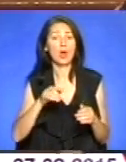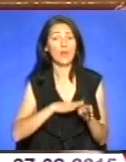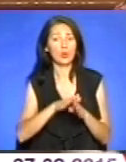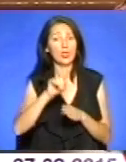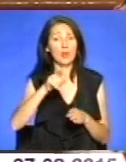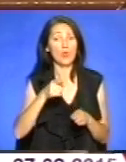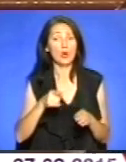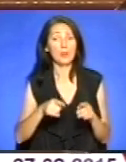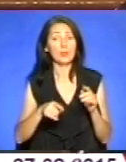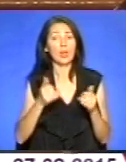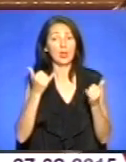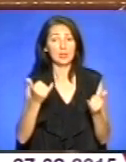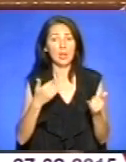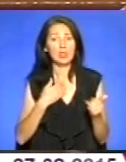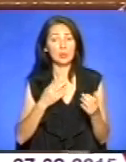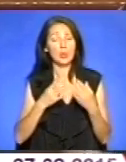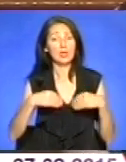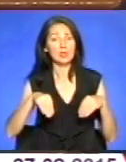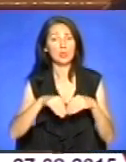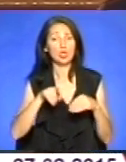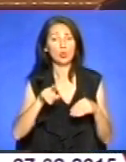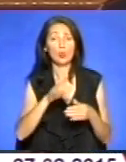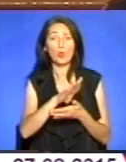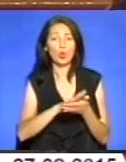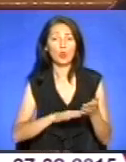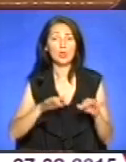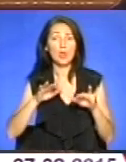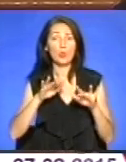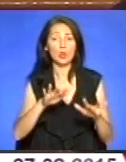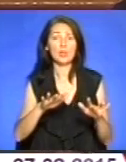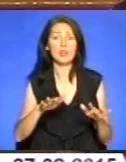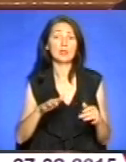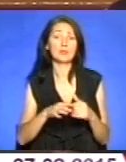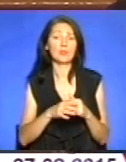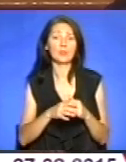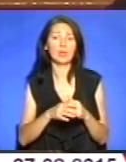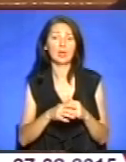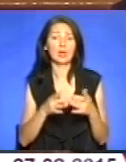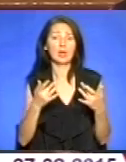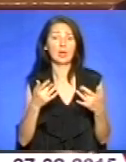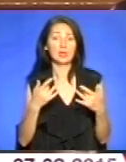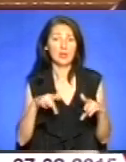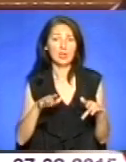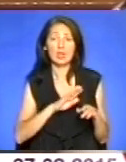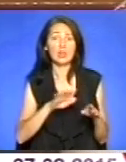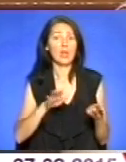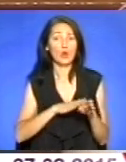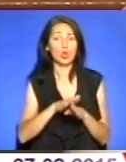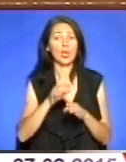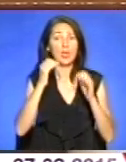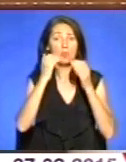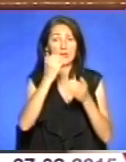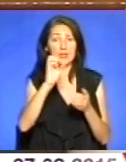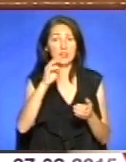чому ви тут зібралися, що оскільки продовжується процес вивільнення і з недотриманням тих самих статей, які є